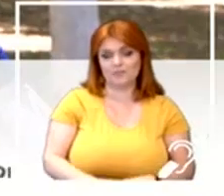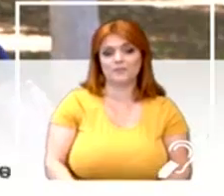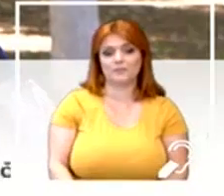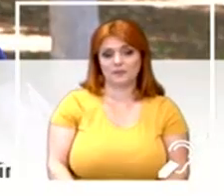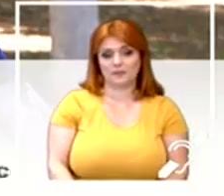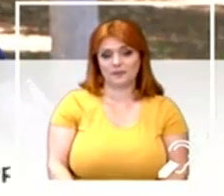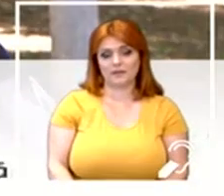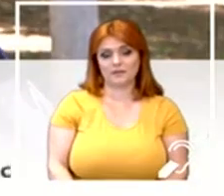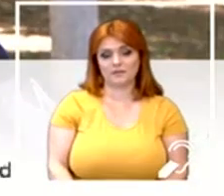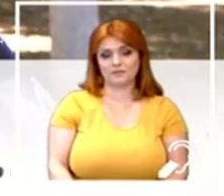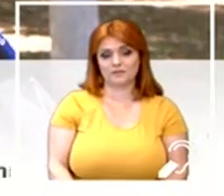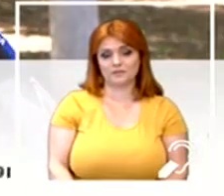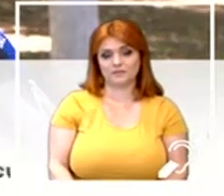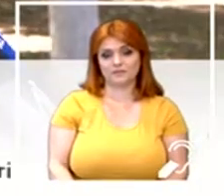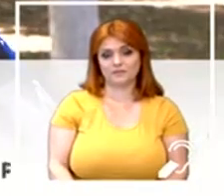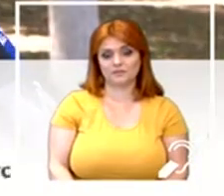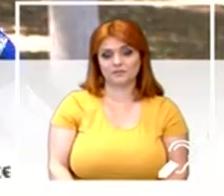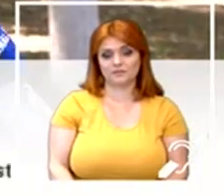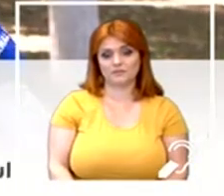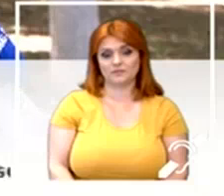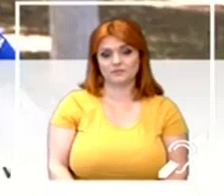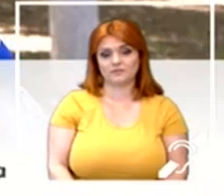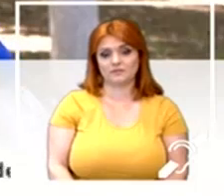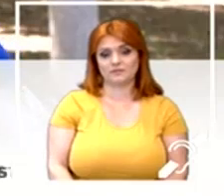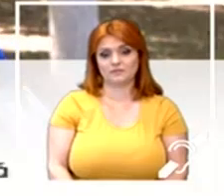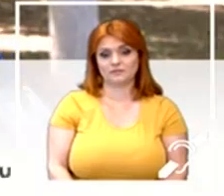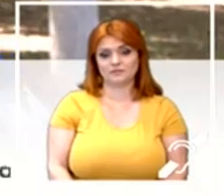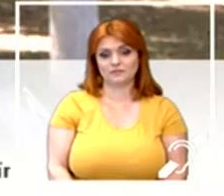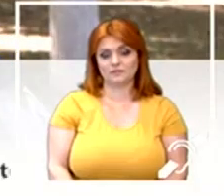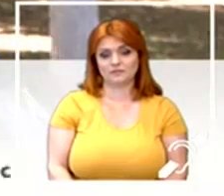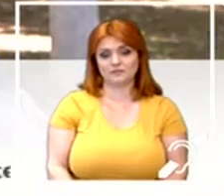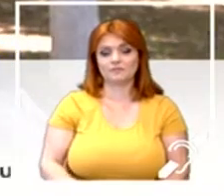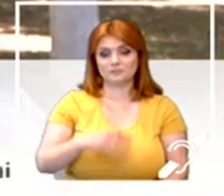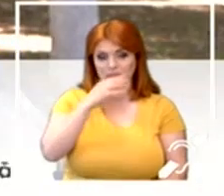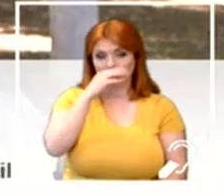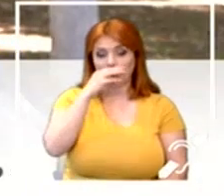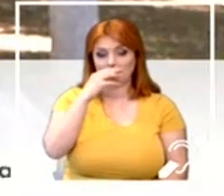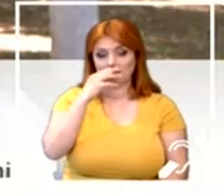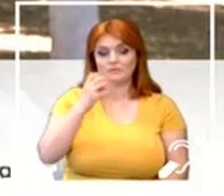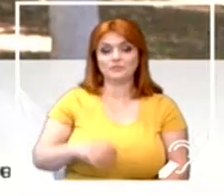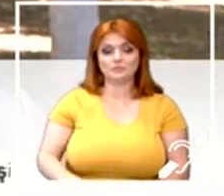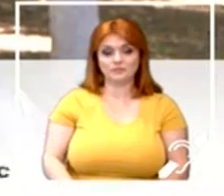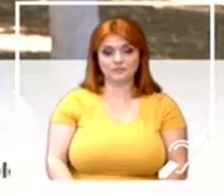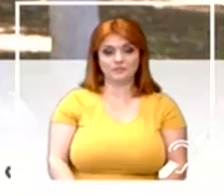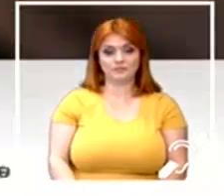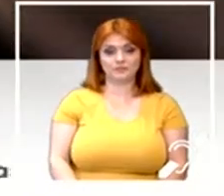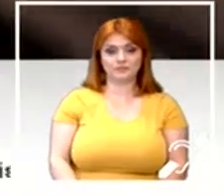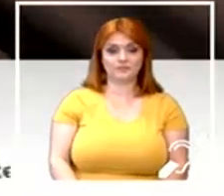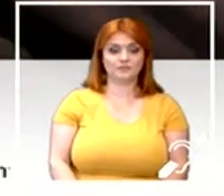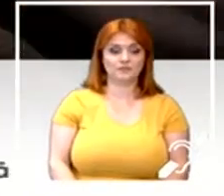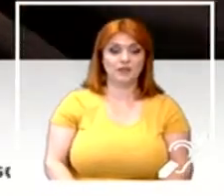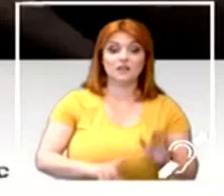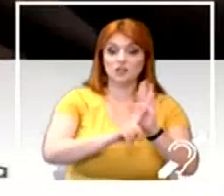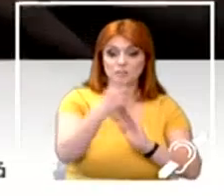accize. Și deci acesta este cel mai eficient mecanism de contracarare. De